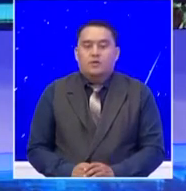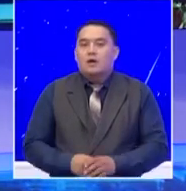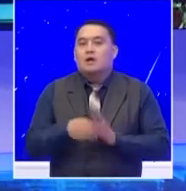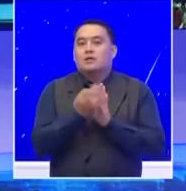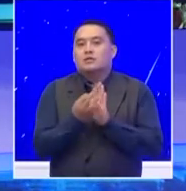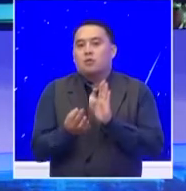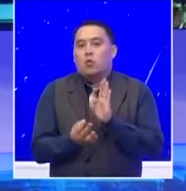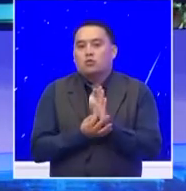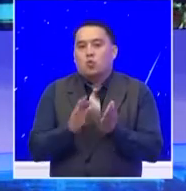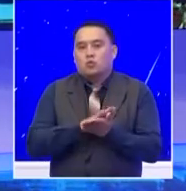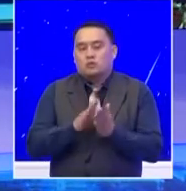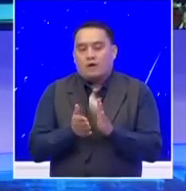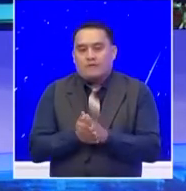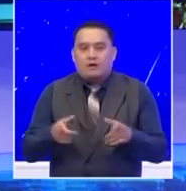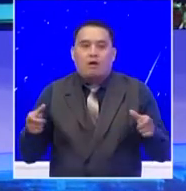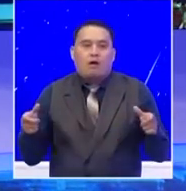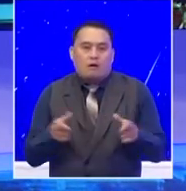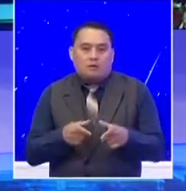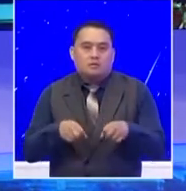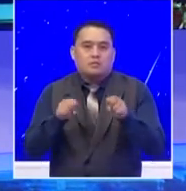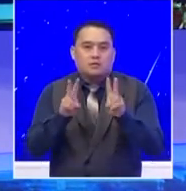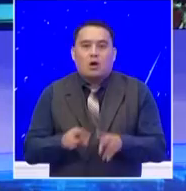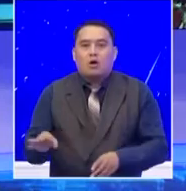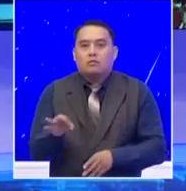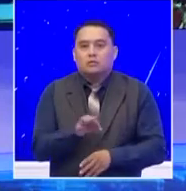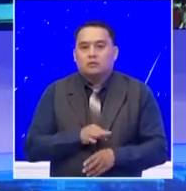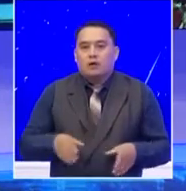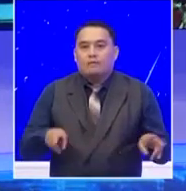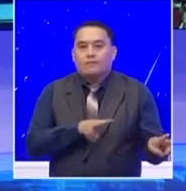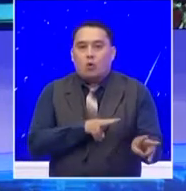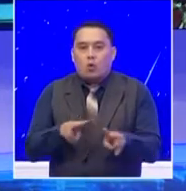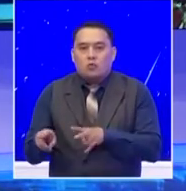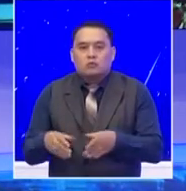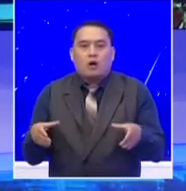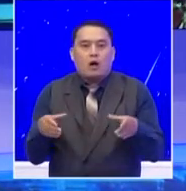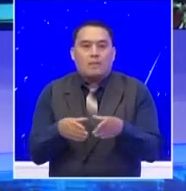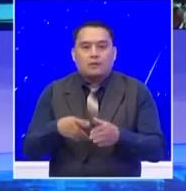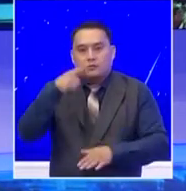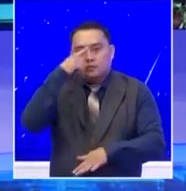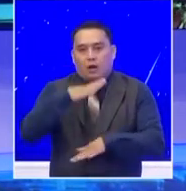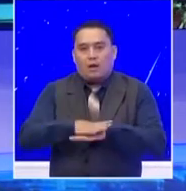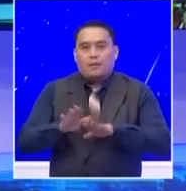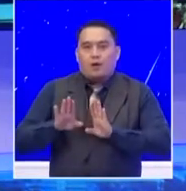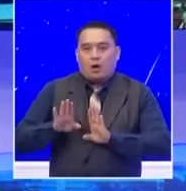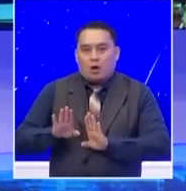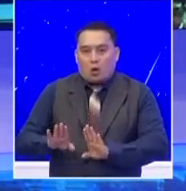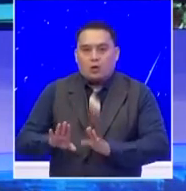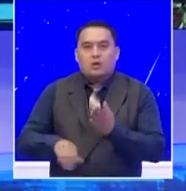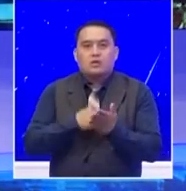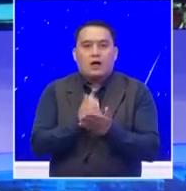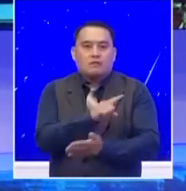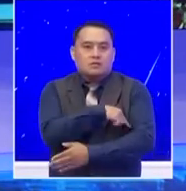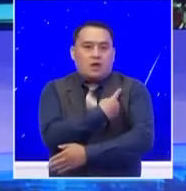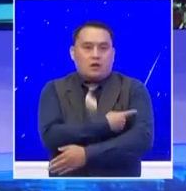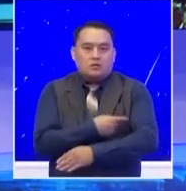Единое тестирование в условиях карантина. Специальная областная мониторинговая группа во главе с заместителем акима Алматинской области и главным